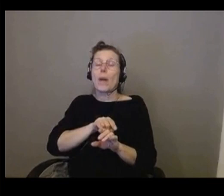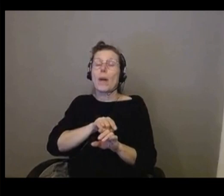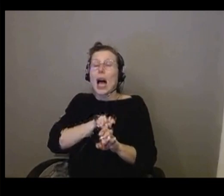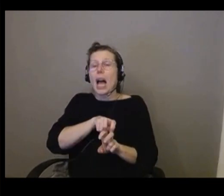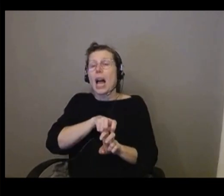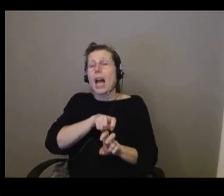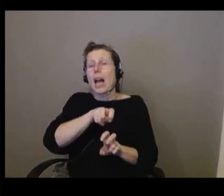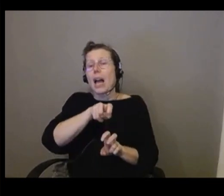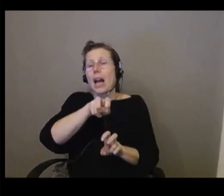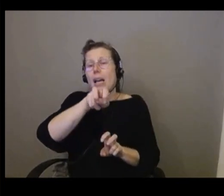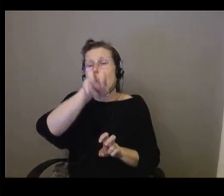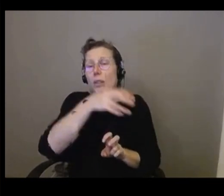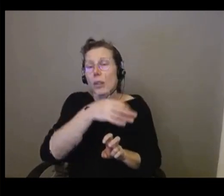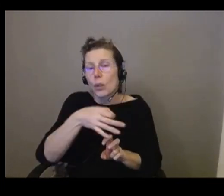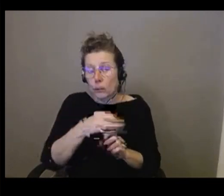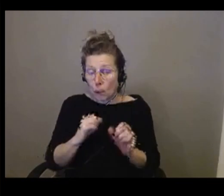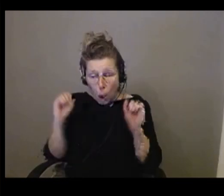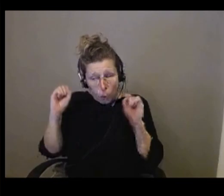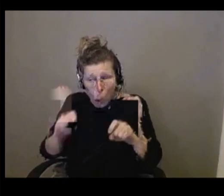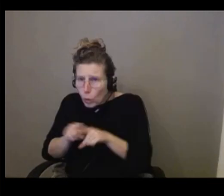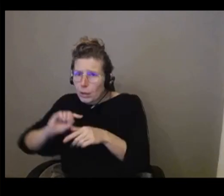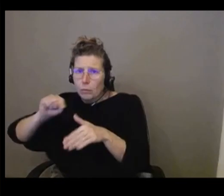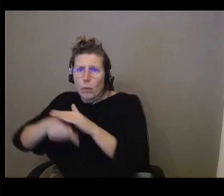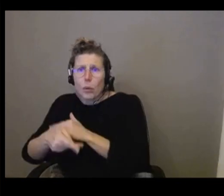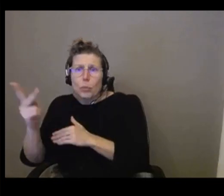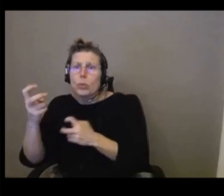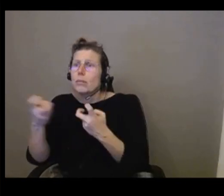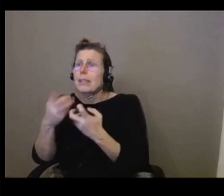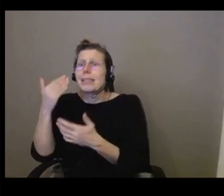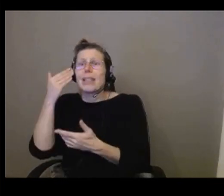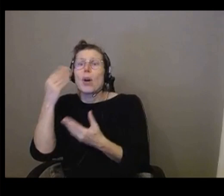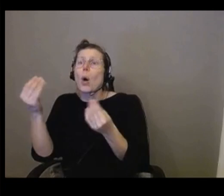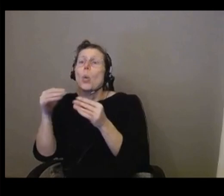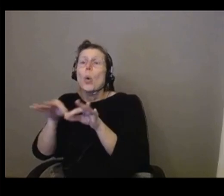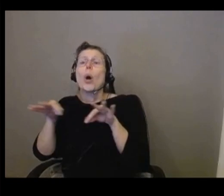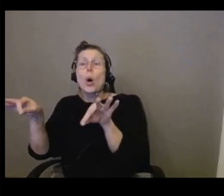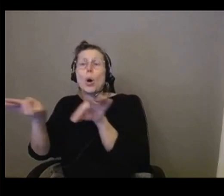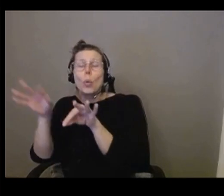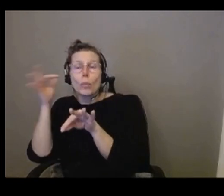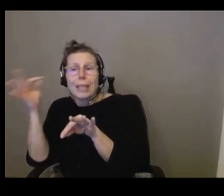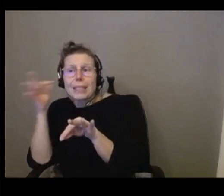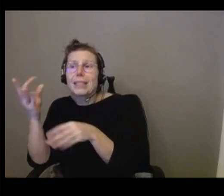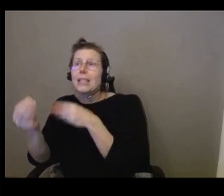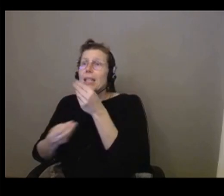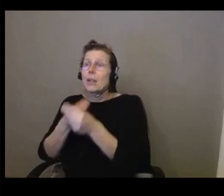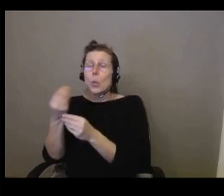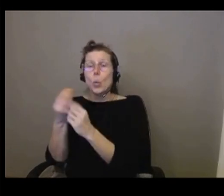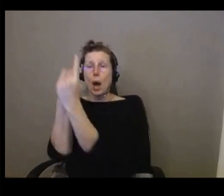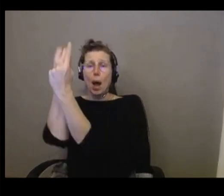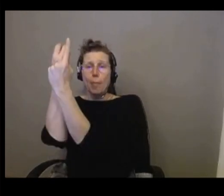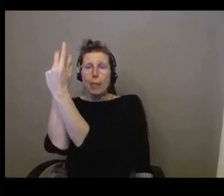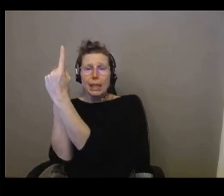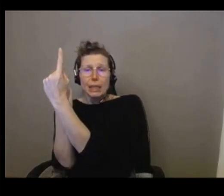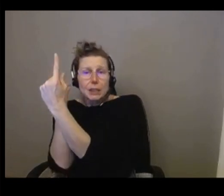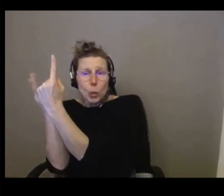donnée sur les balises sonores, les boucles magnétiques en agence, et j'en passe. Et puis, au-delà de ça, donc ça, j'ai envie